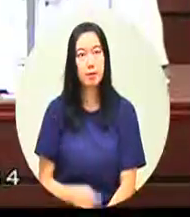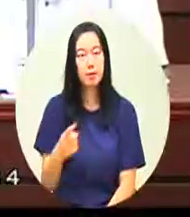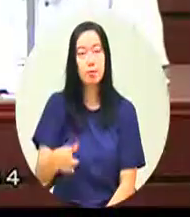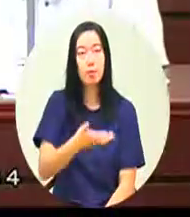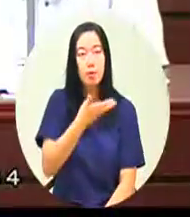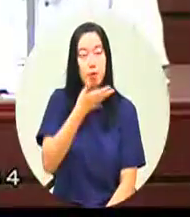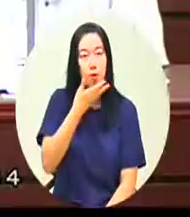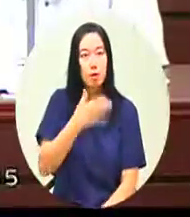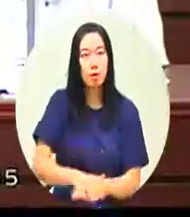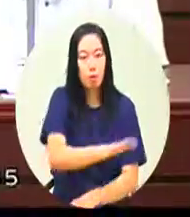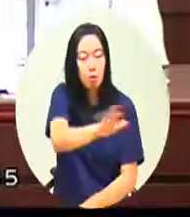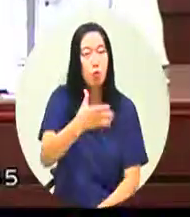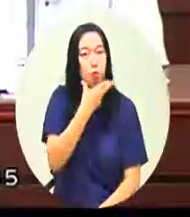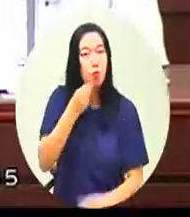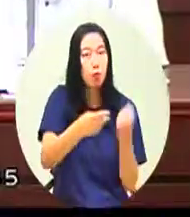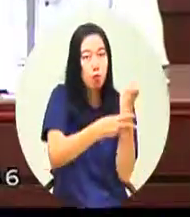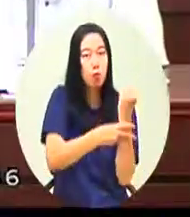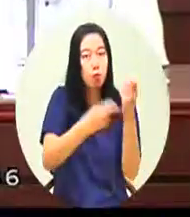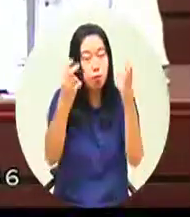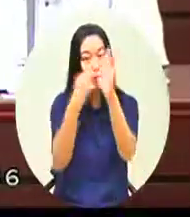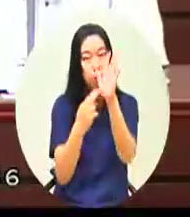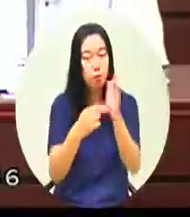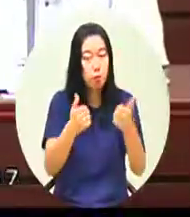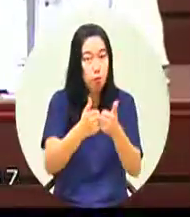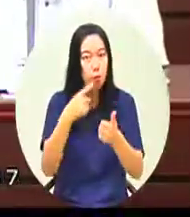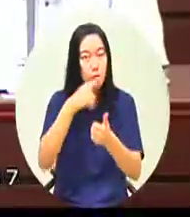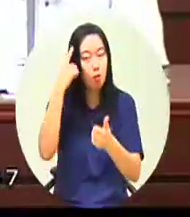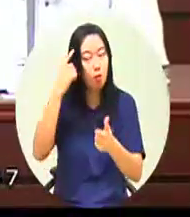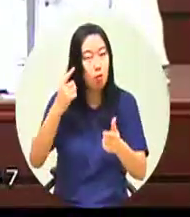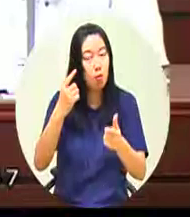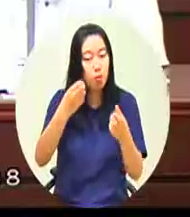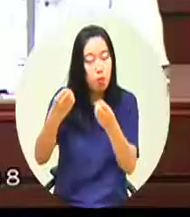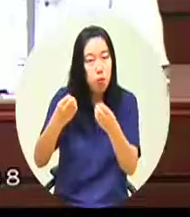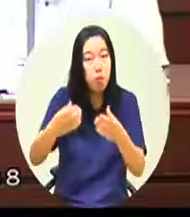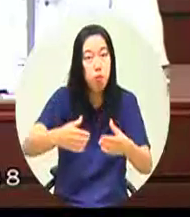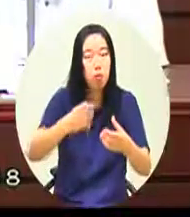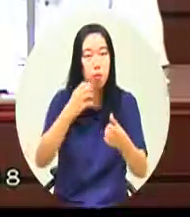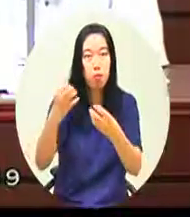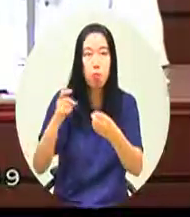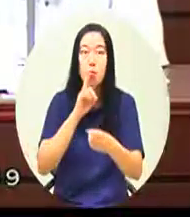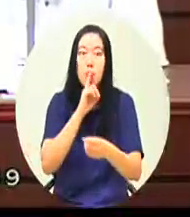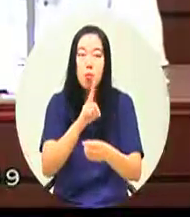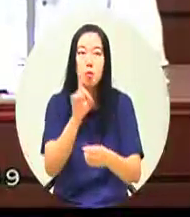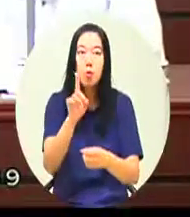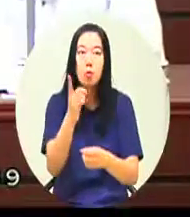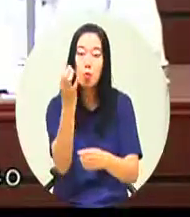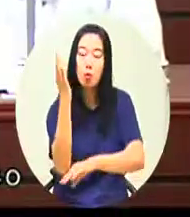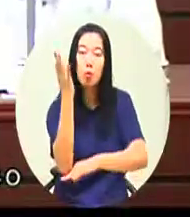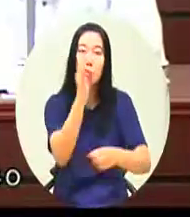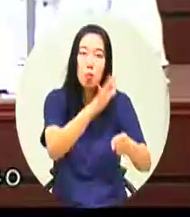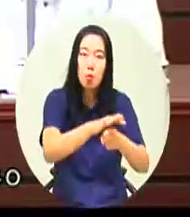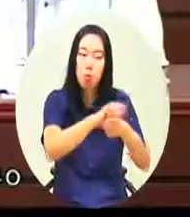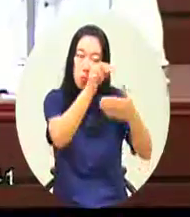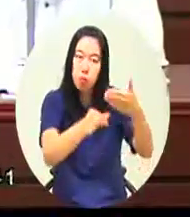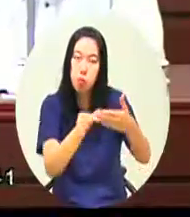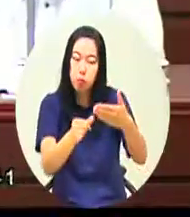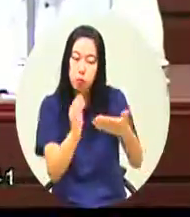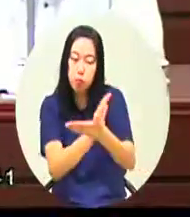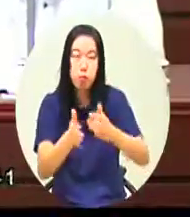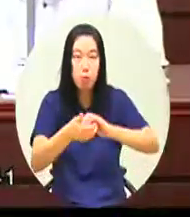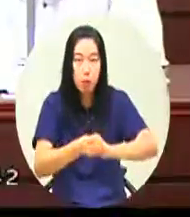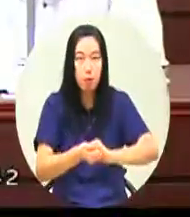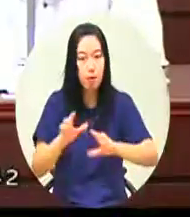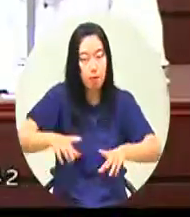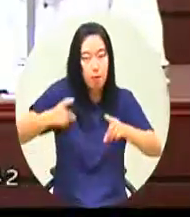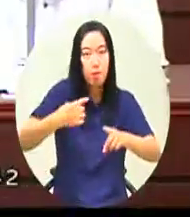里的这个说明会当中，我们有提到，刚刚我工作报告有讲到这个补助的方案认定，那初步的话